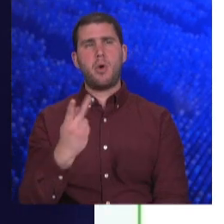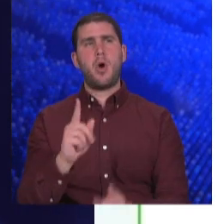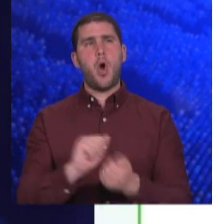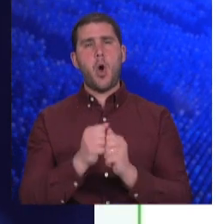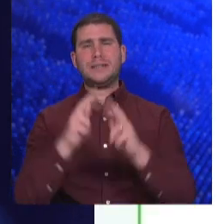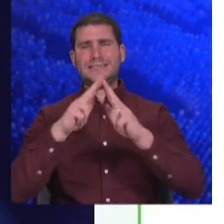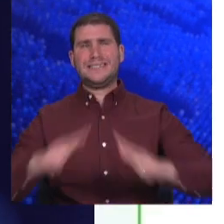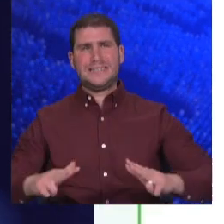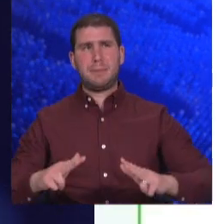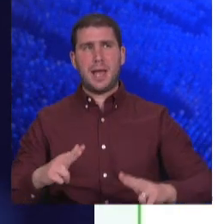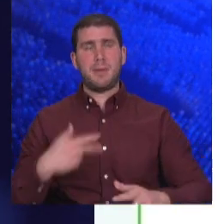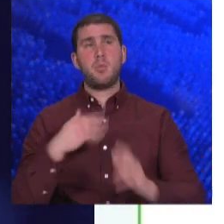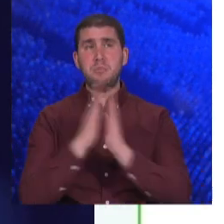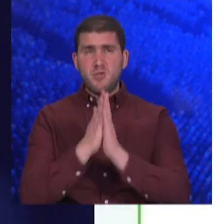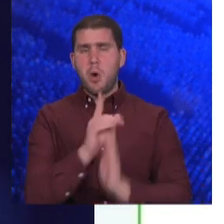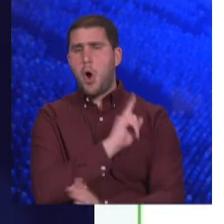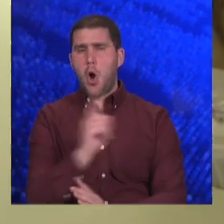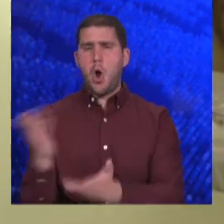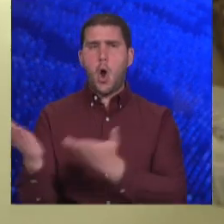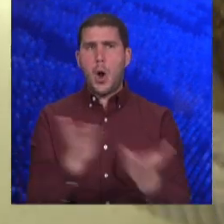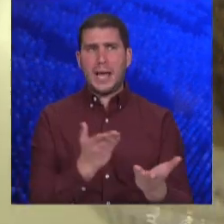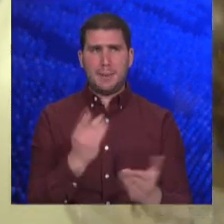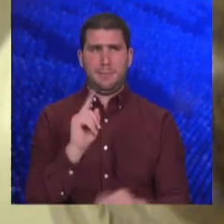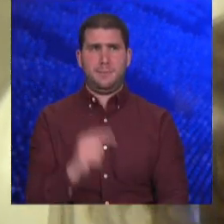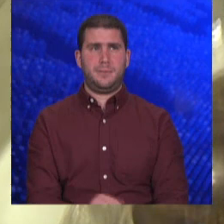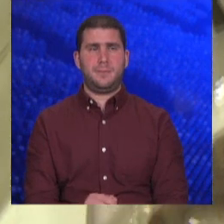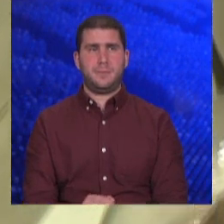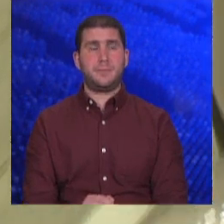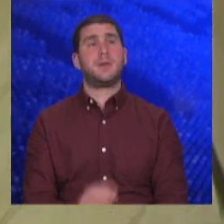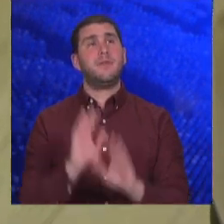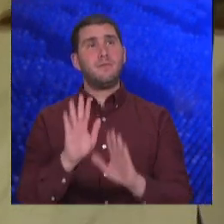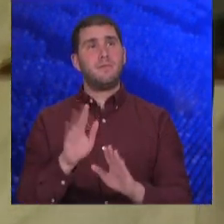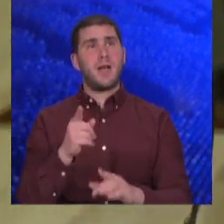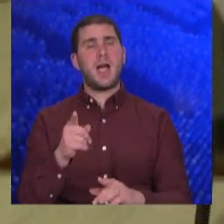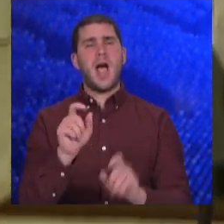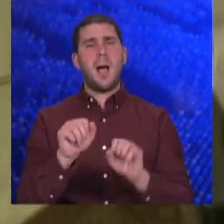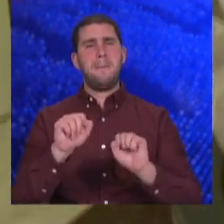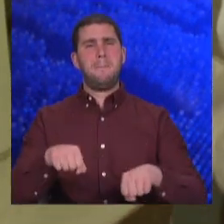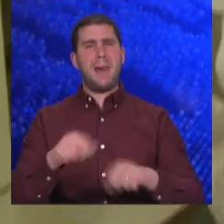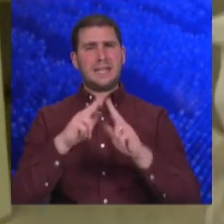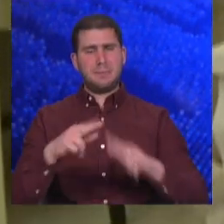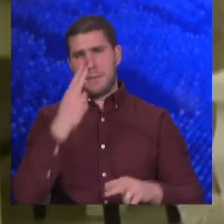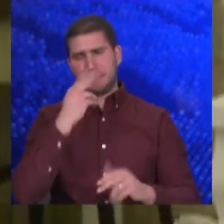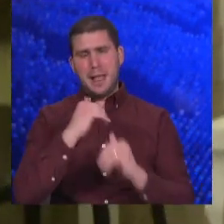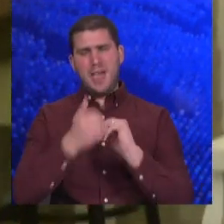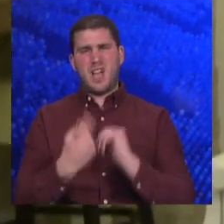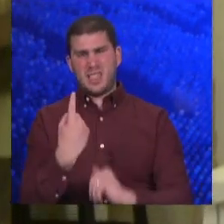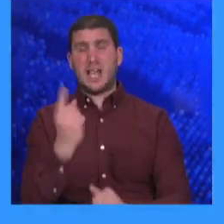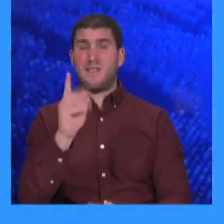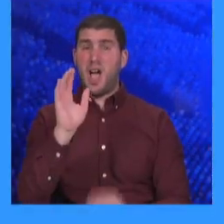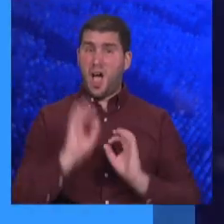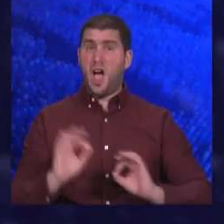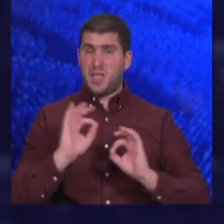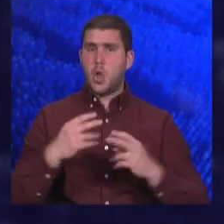מפעילי הצימרים, אנו ממליצים שלא לקבל אורחים. וכך נשמעים בעלי צימרים שמנסים להתפרנס, אבל למרות זאת,